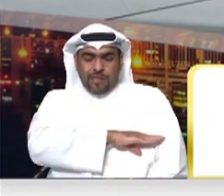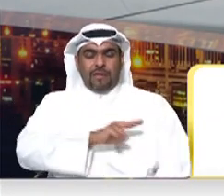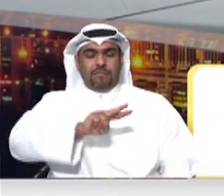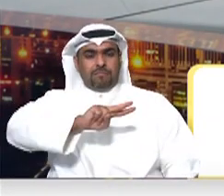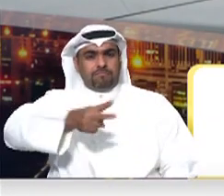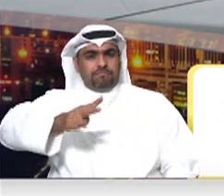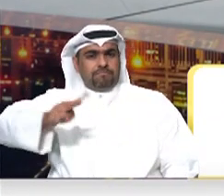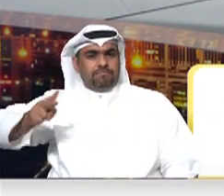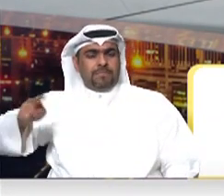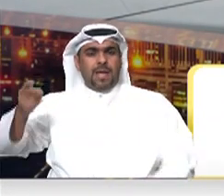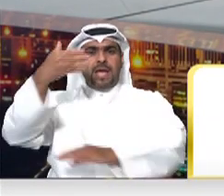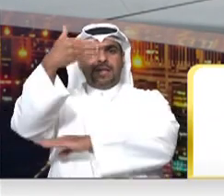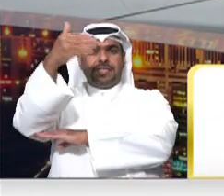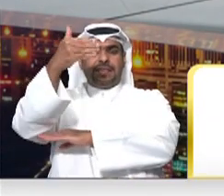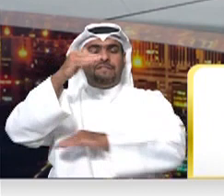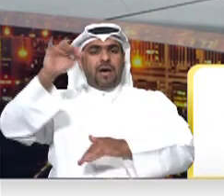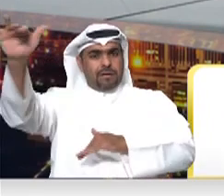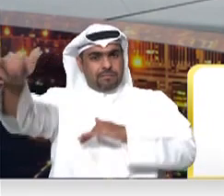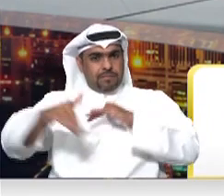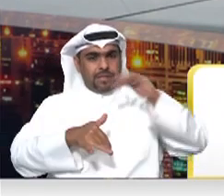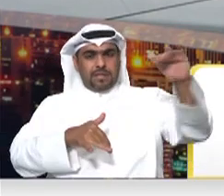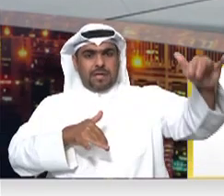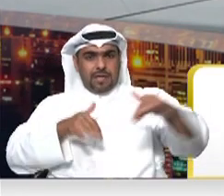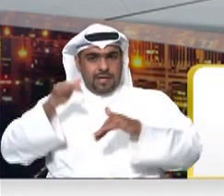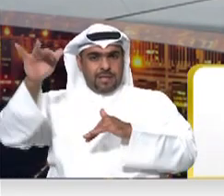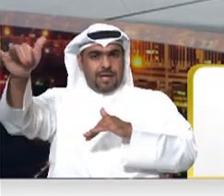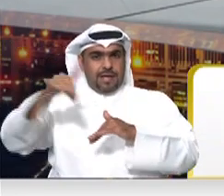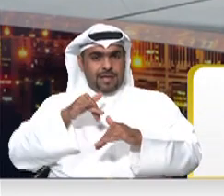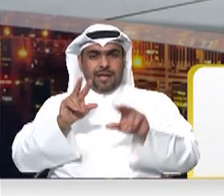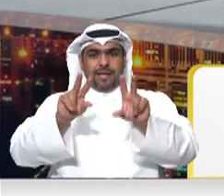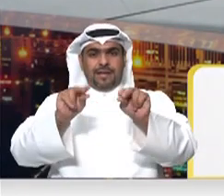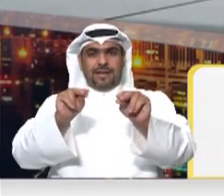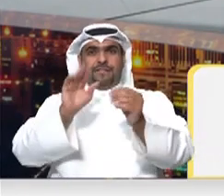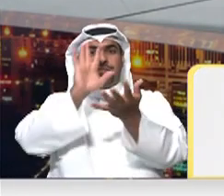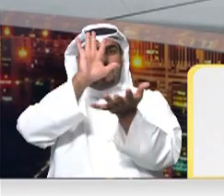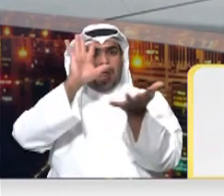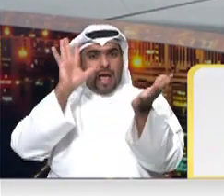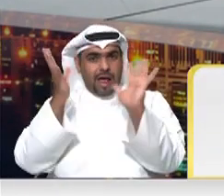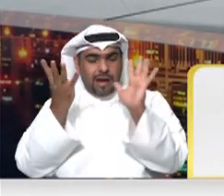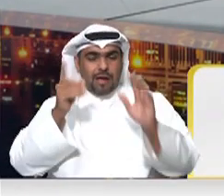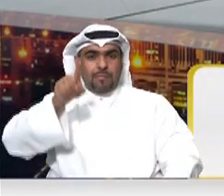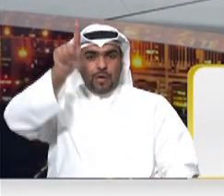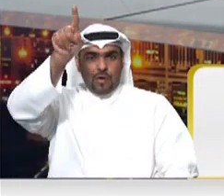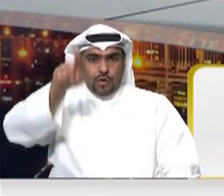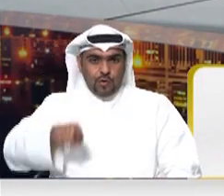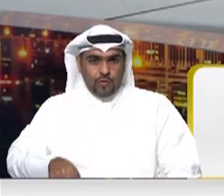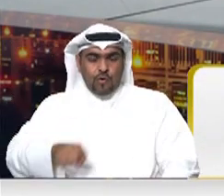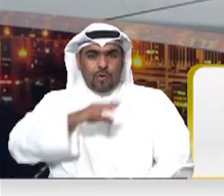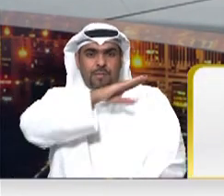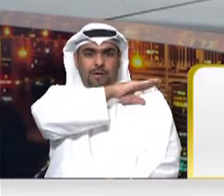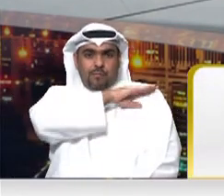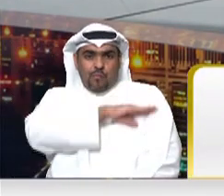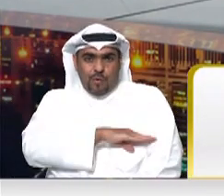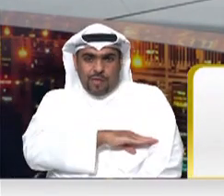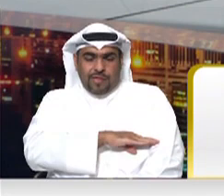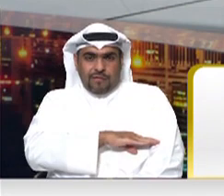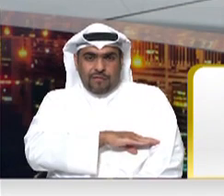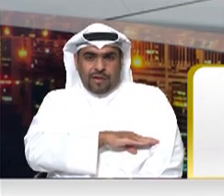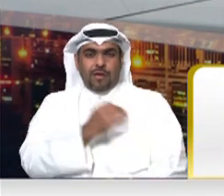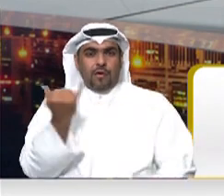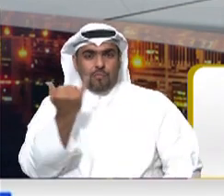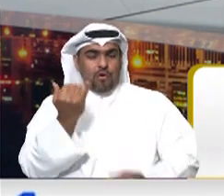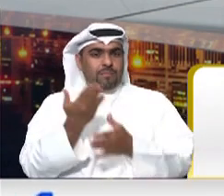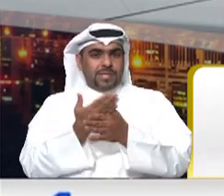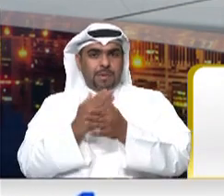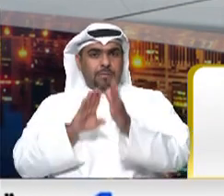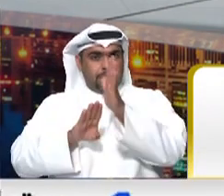البلاد لمشاطرة المجتمع الدولي، لا سيما وأن للعمال عمود فقري لاقتصاد البلاد